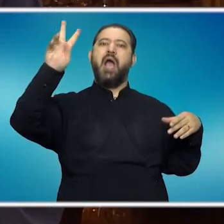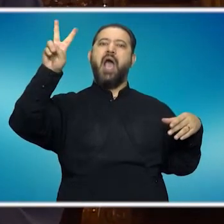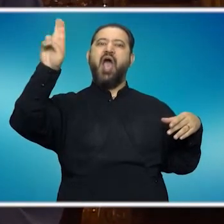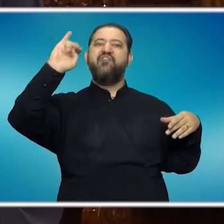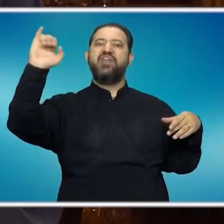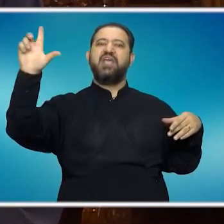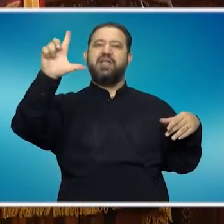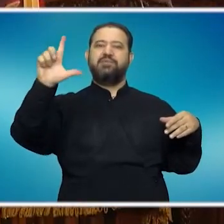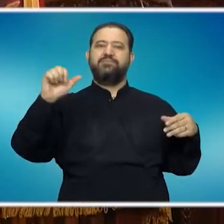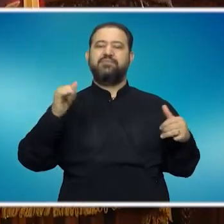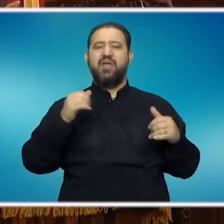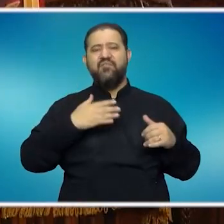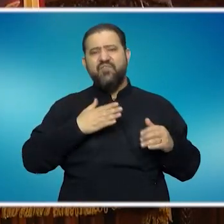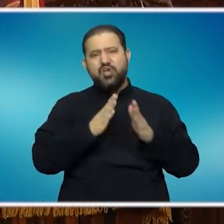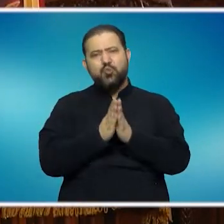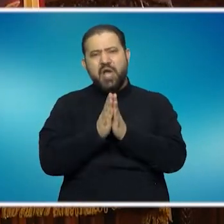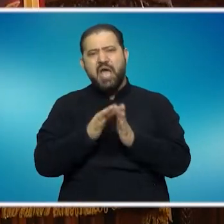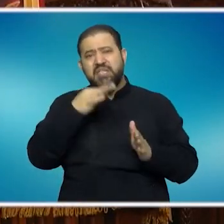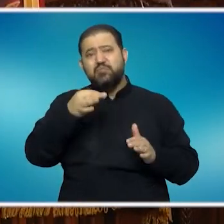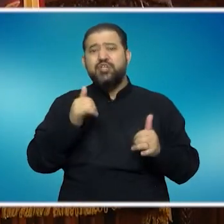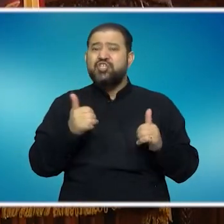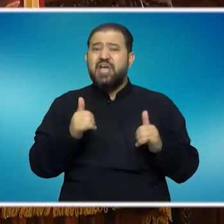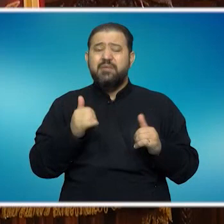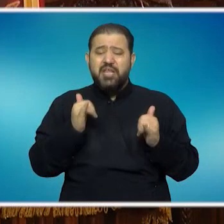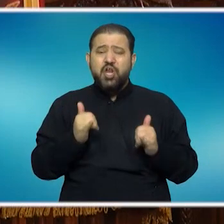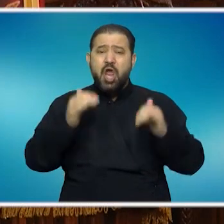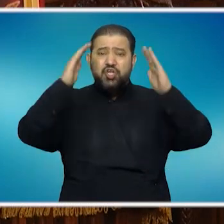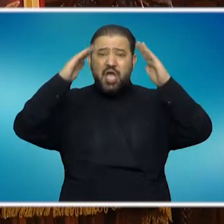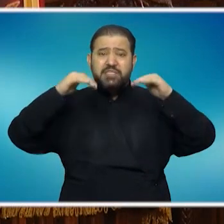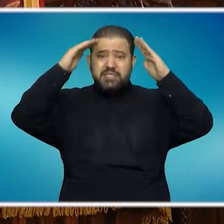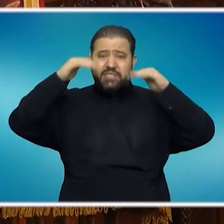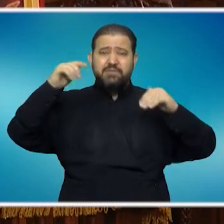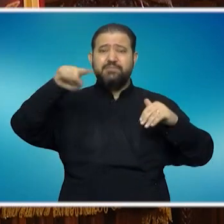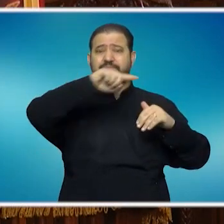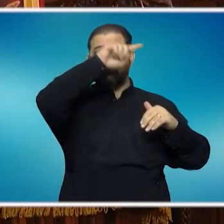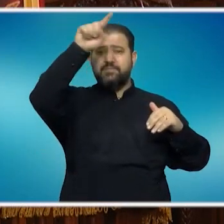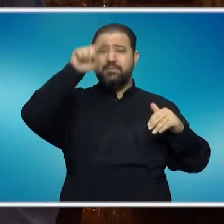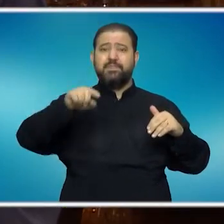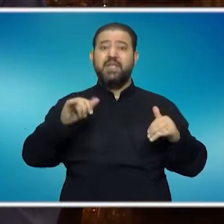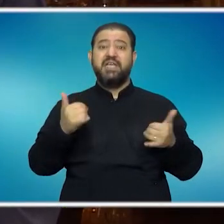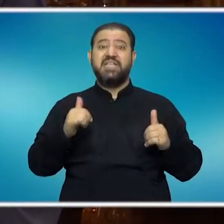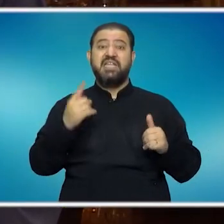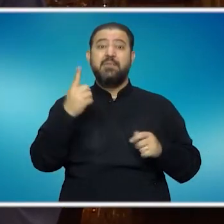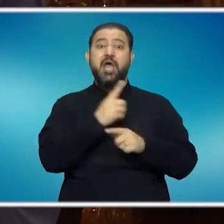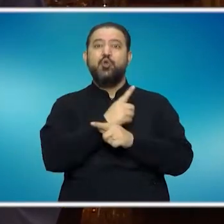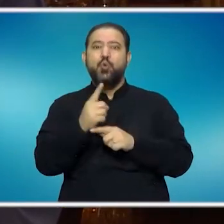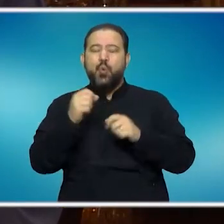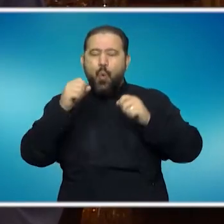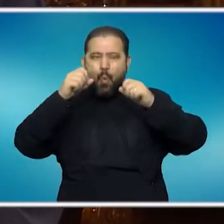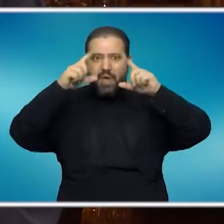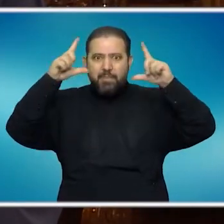ale acestui praznic, v-aș ruga să ne spuneți ce s-a întâmplat în această zi, mai exact. S-a întâmplat un